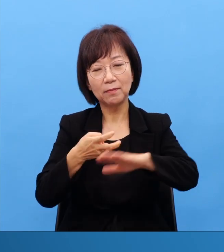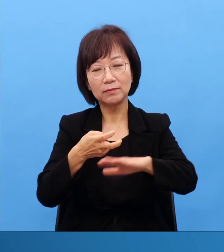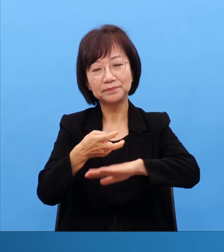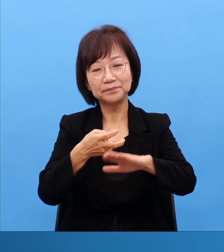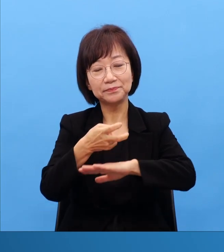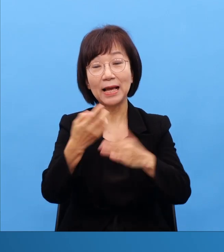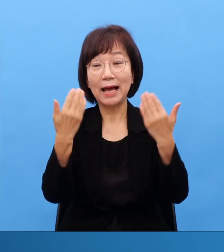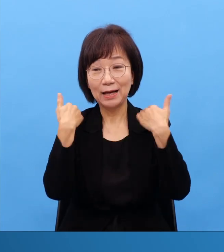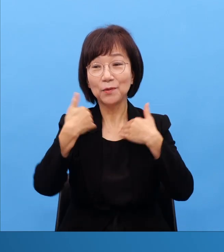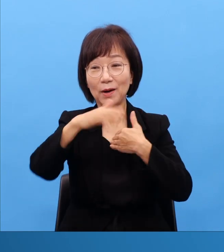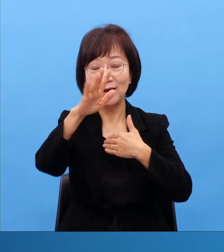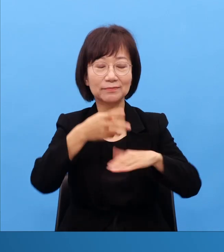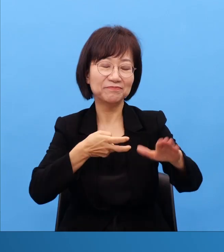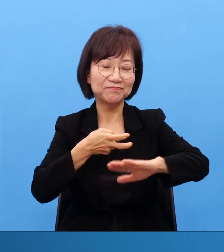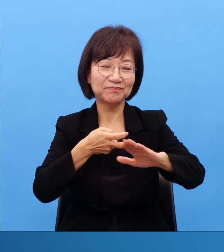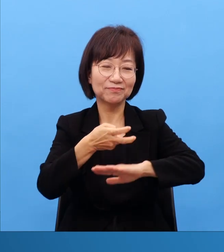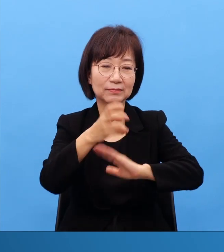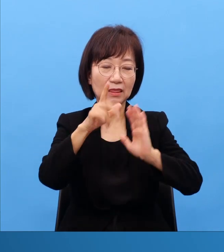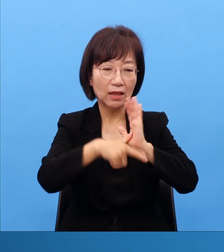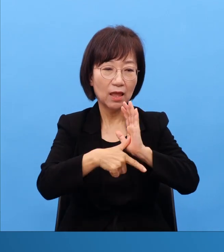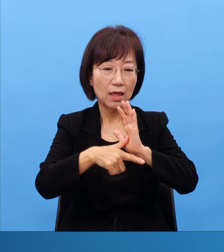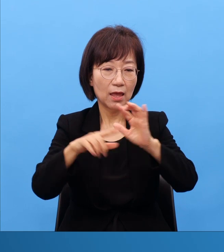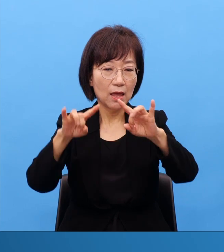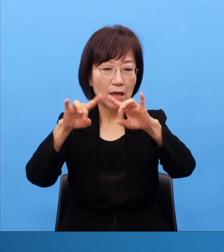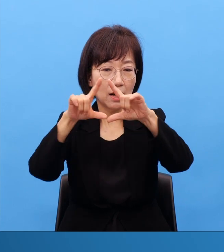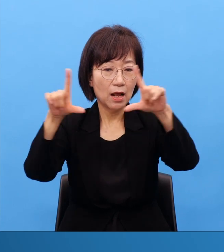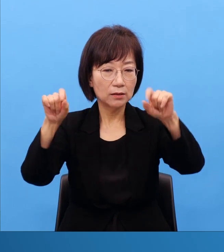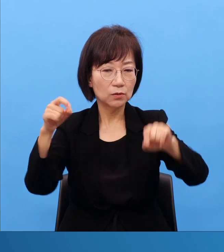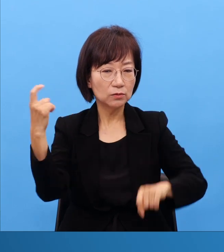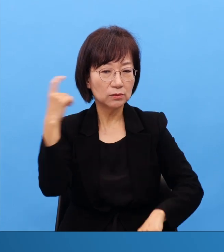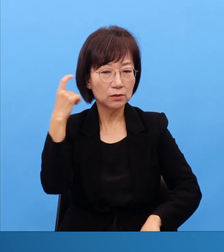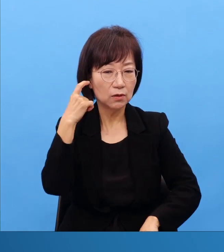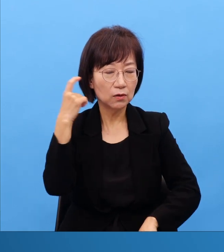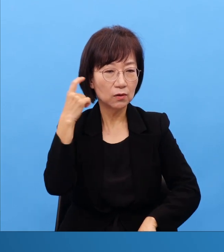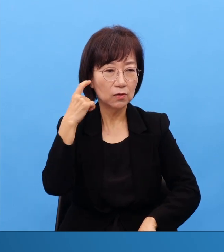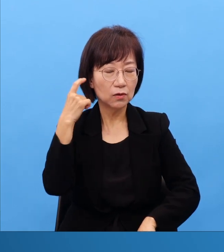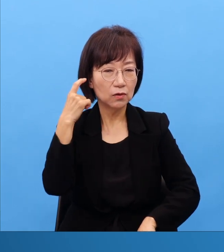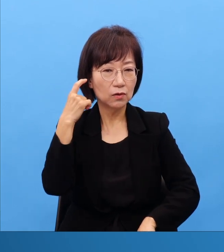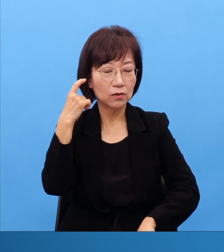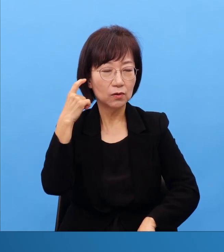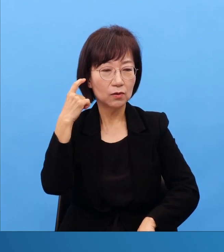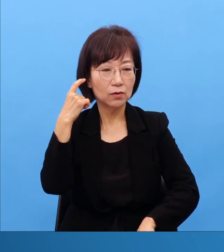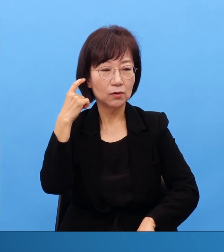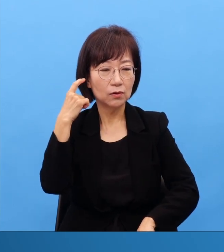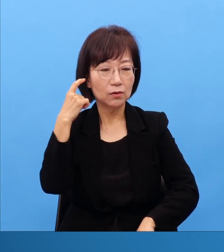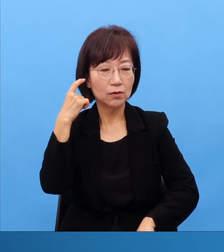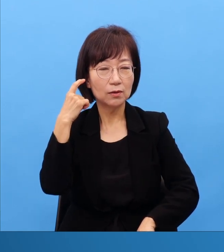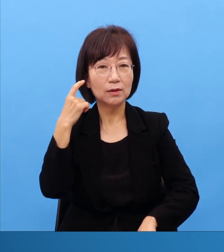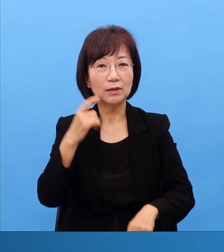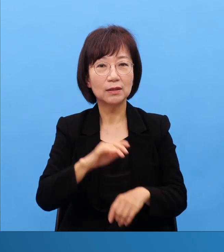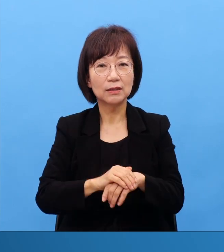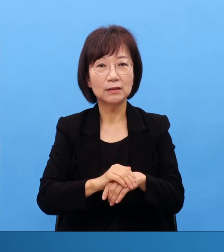high-level investigations at the time. I was on the bus on my way somewhere when I heard the news. 그